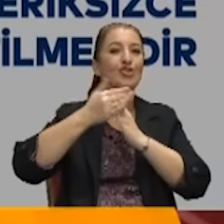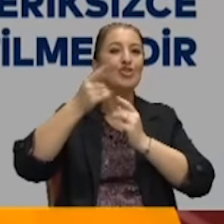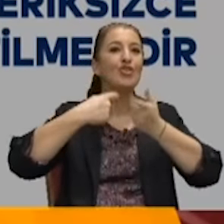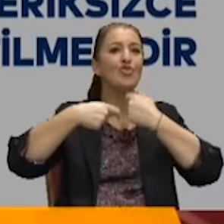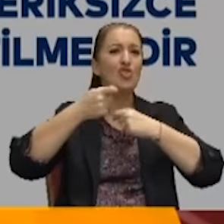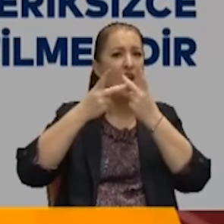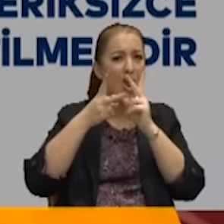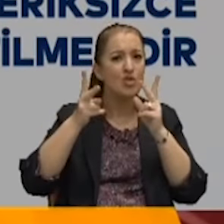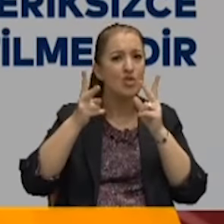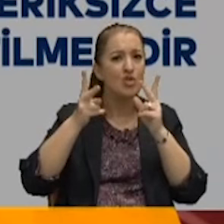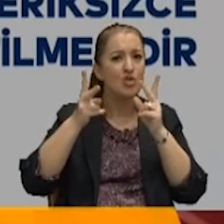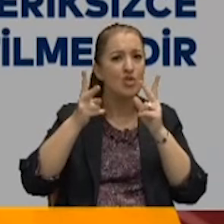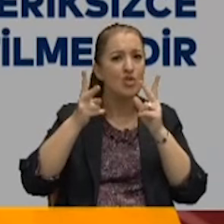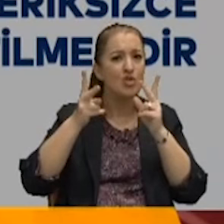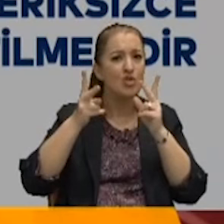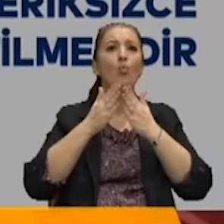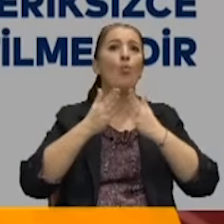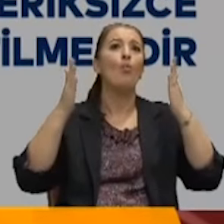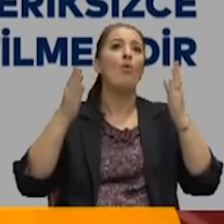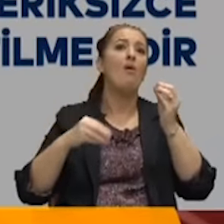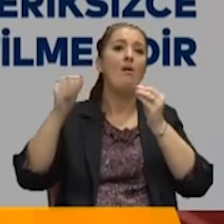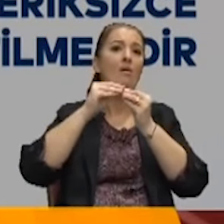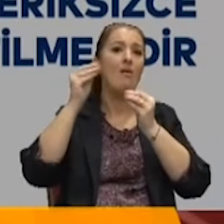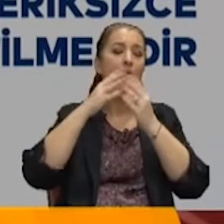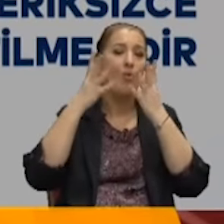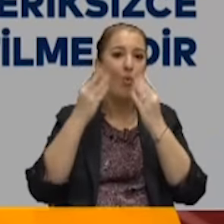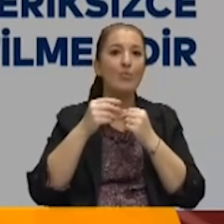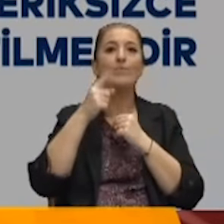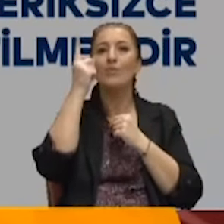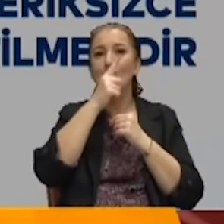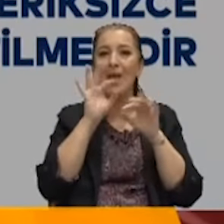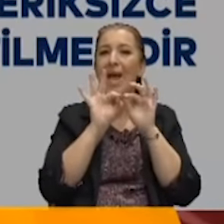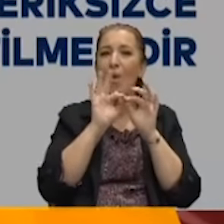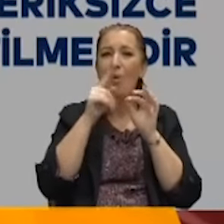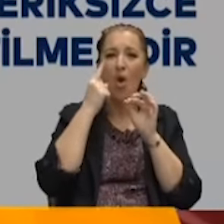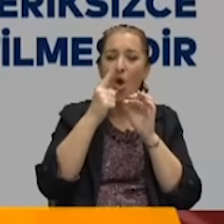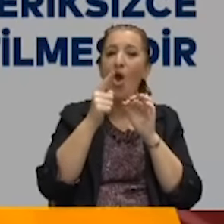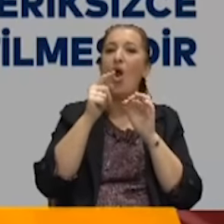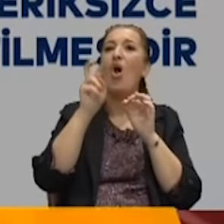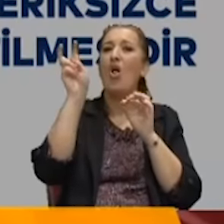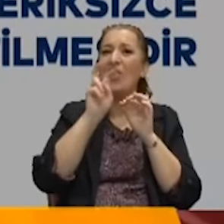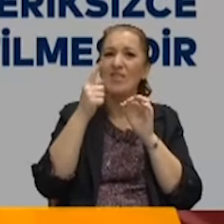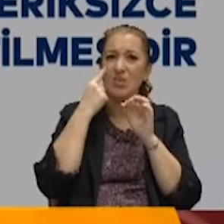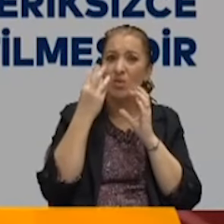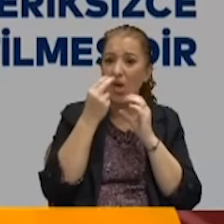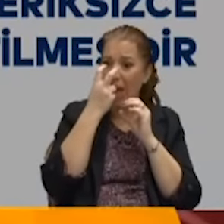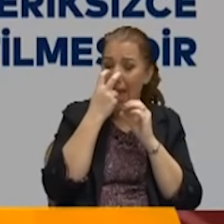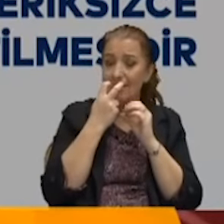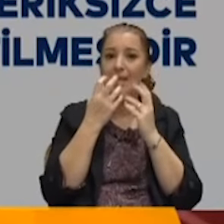büyüdükçe büyüdü. O açık nedeniyle ekonomimiz döviz kuruna son derece hassas hale